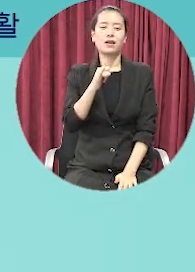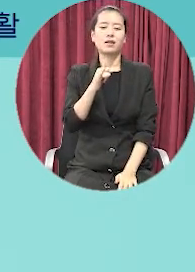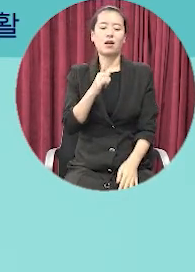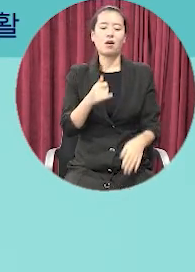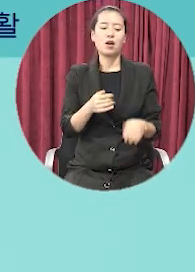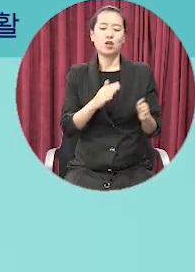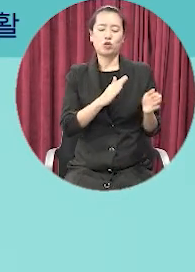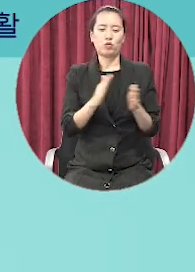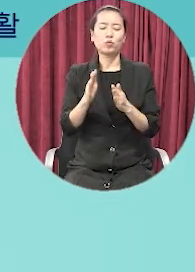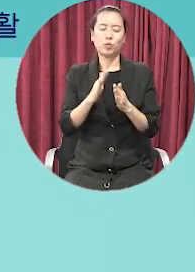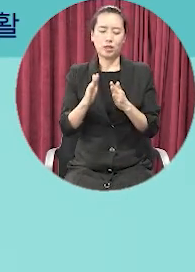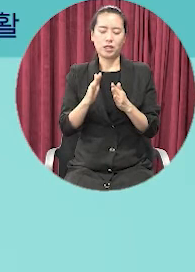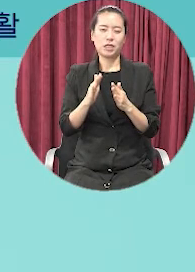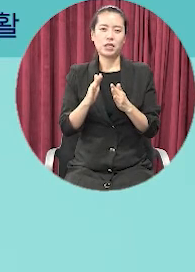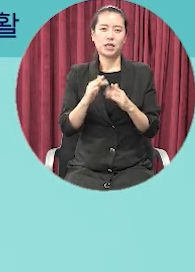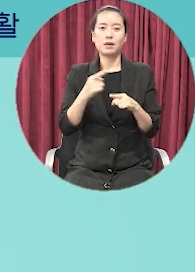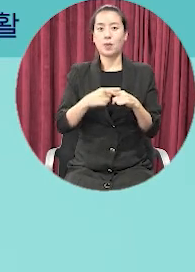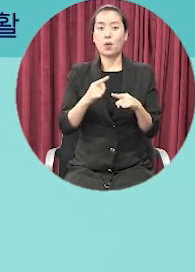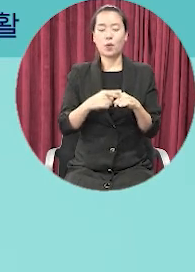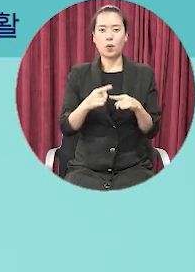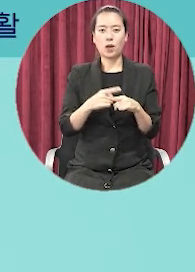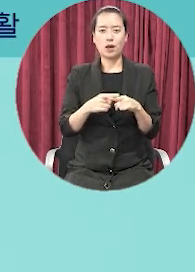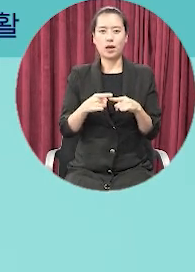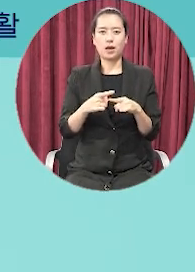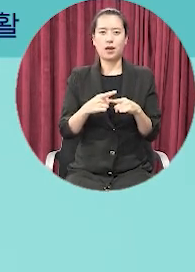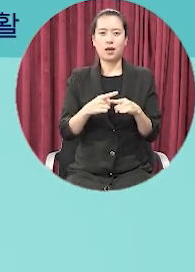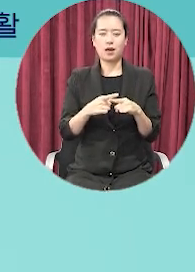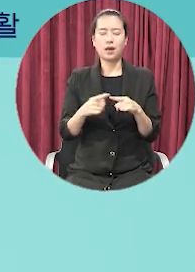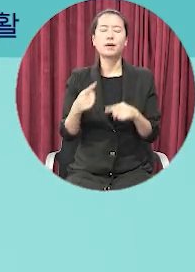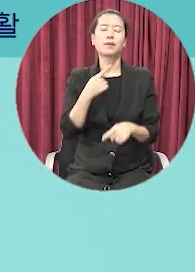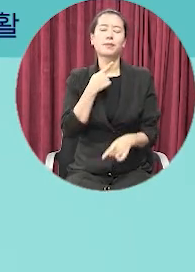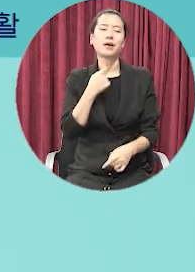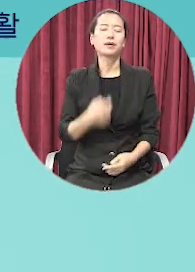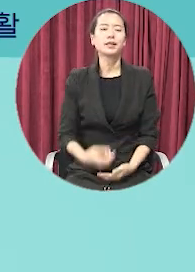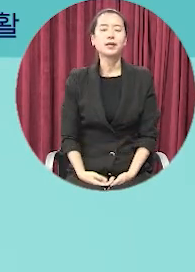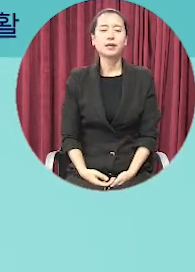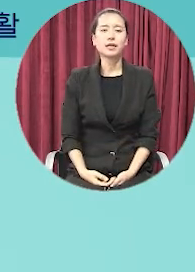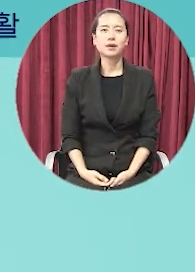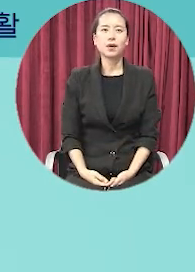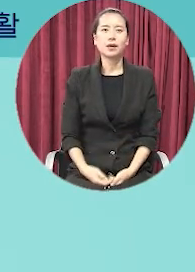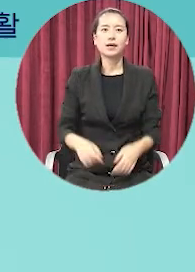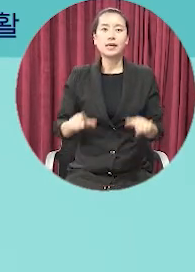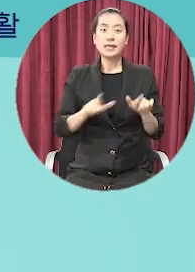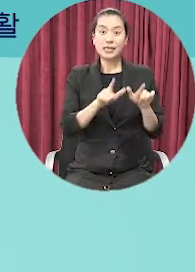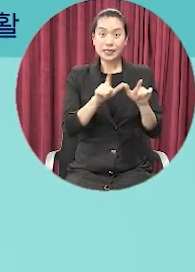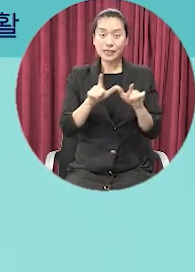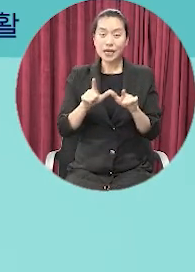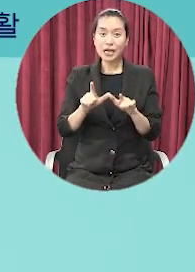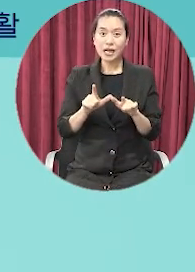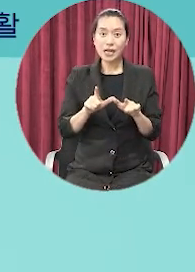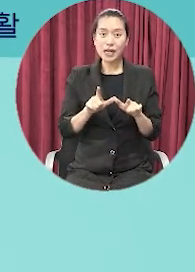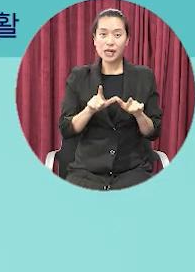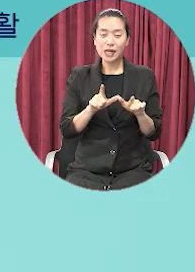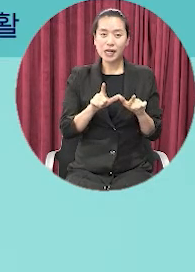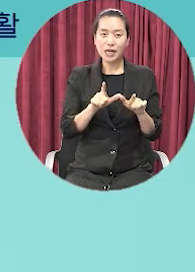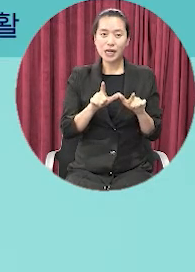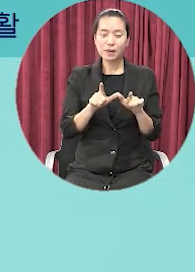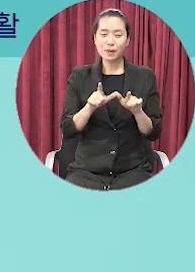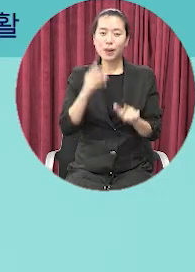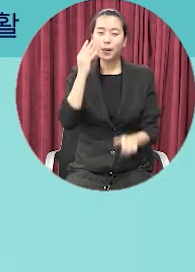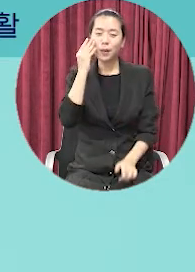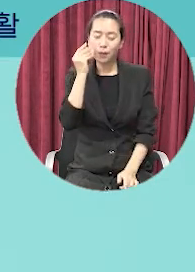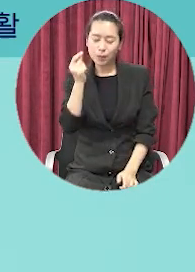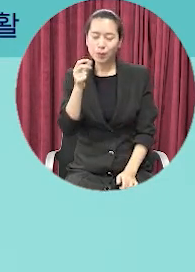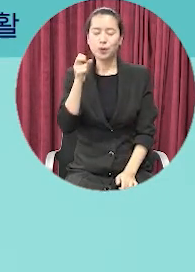측정하는 돌봄 준비도 평가를 또 시행을 했습니다. 삶의 질과 또 환자의